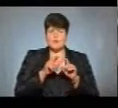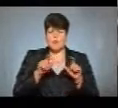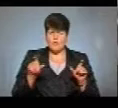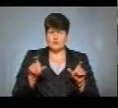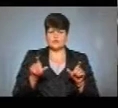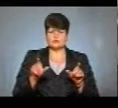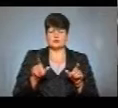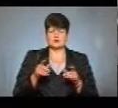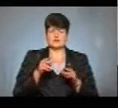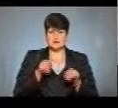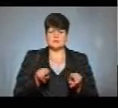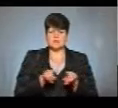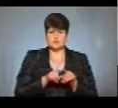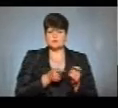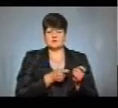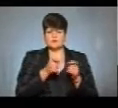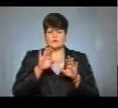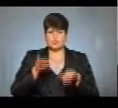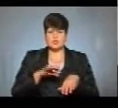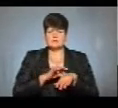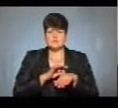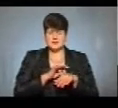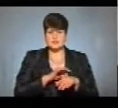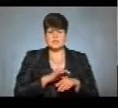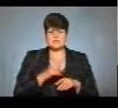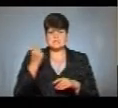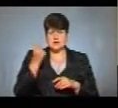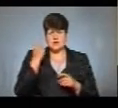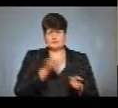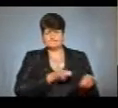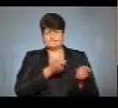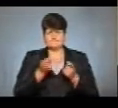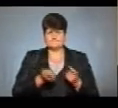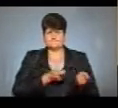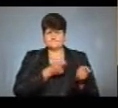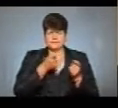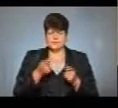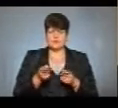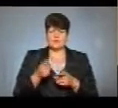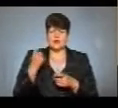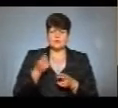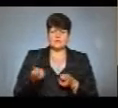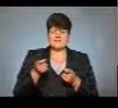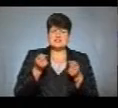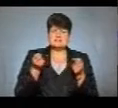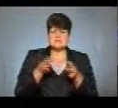загиблих в авіатрощі також доправлять сюди, з Харкова, військово-транспортними літаками. До Харкова ж їх везли спеціальним